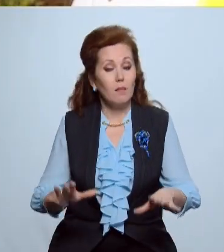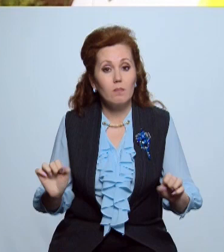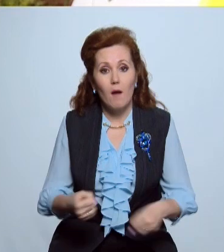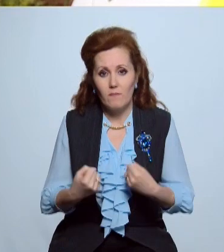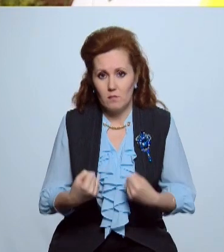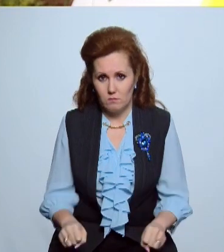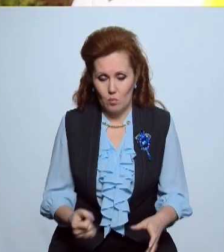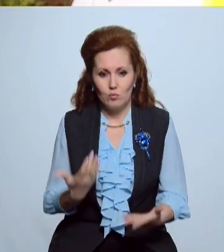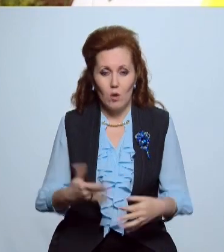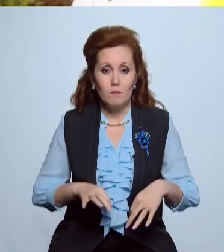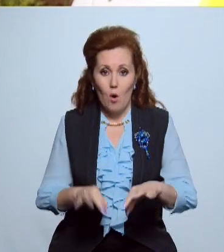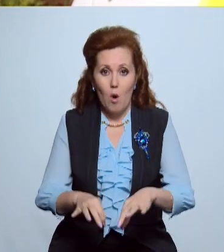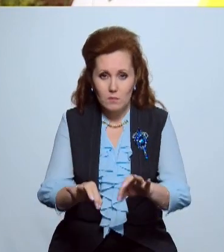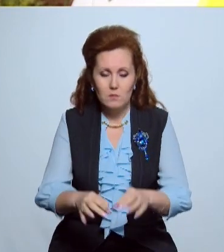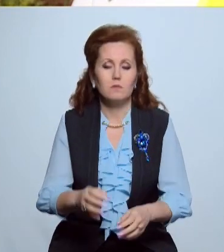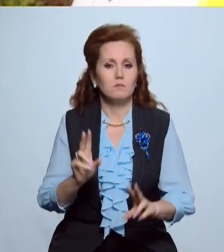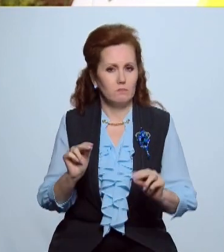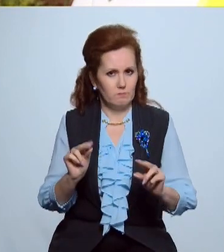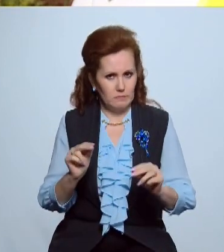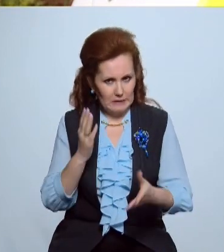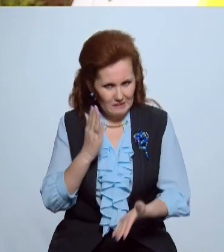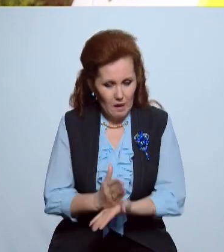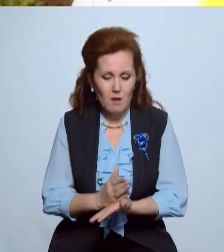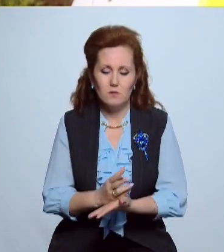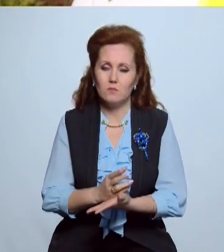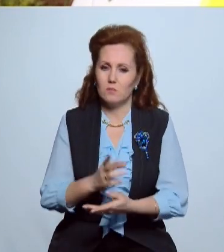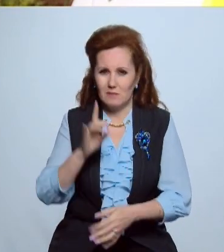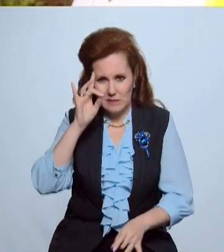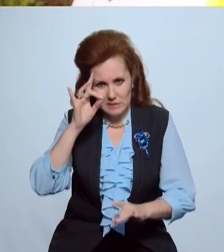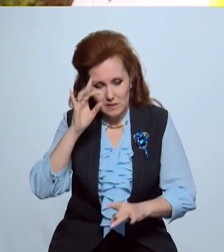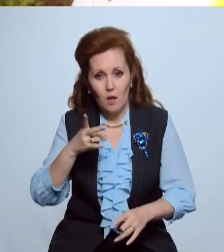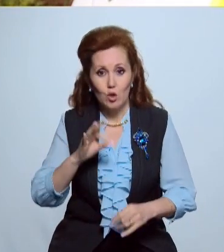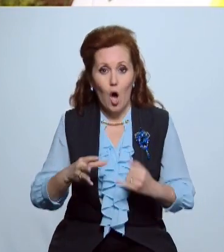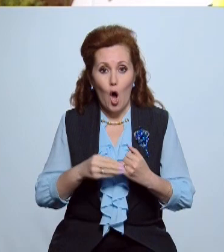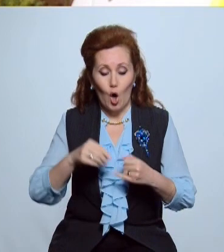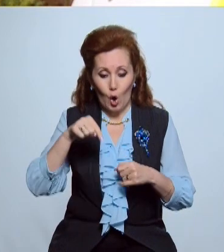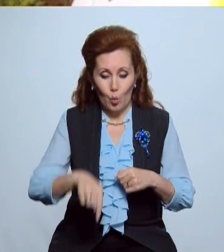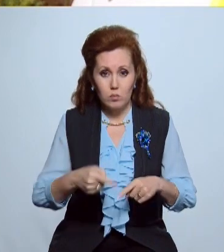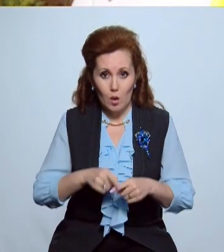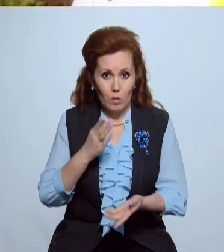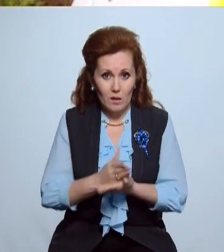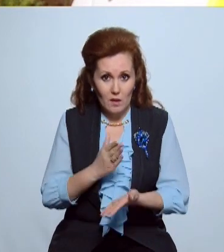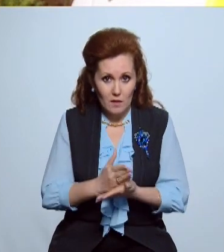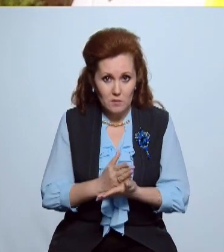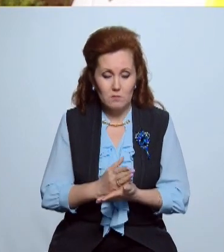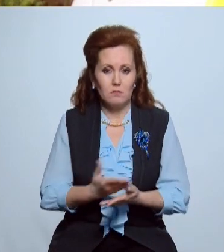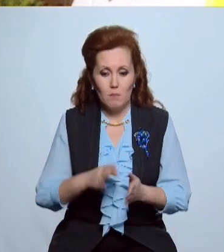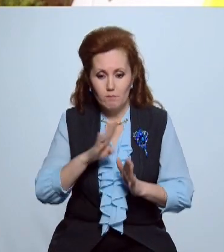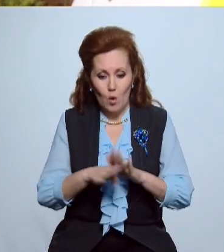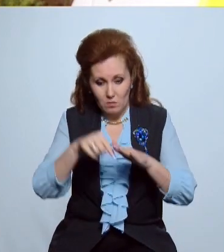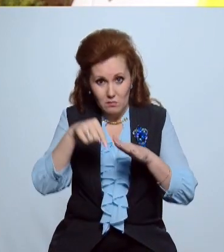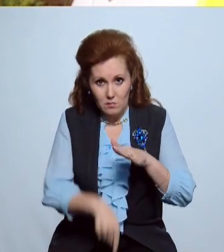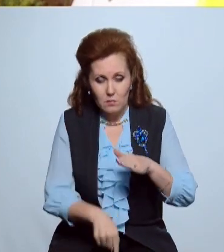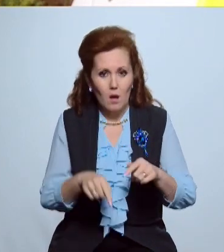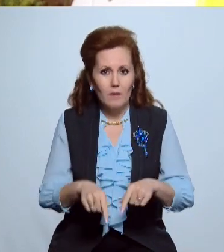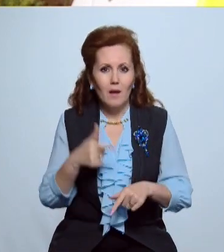настоящее время проезд, слава богу, есть, но грунты, которые здесь располагаются по телам дороги, они